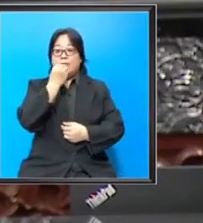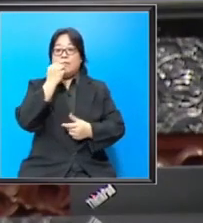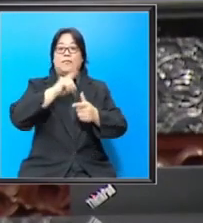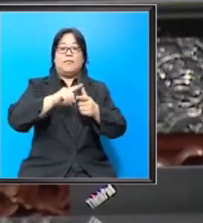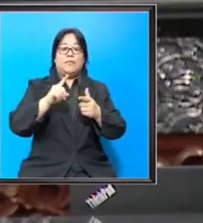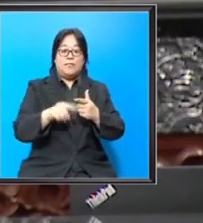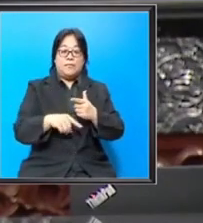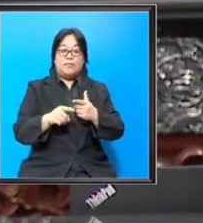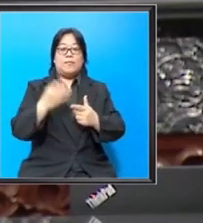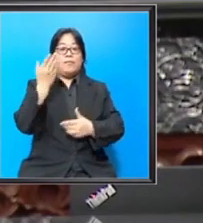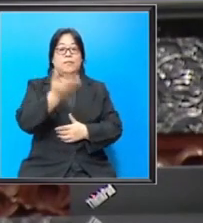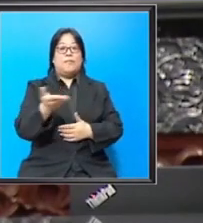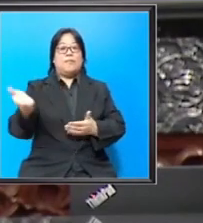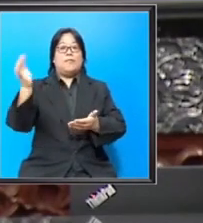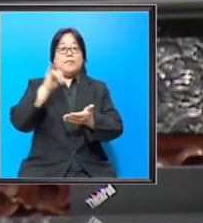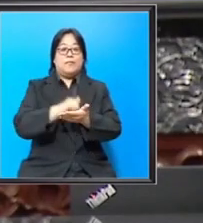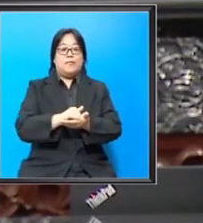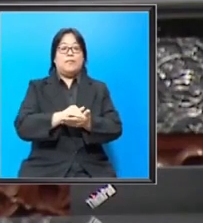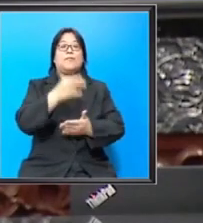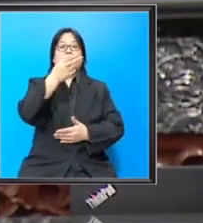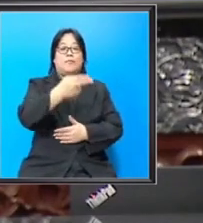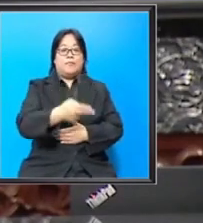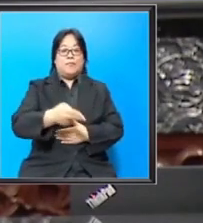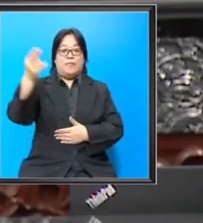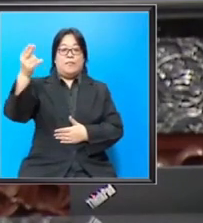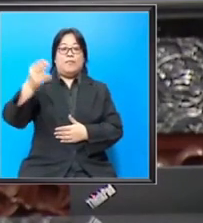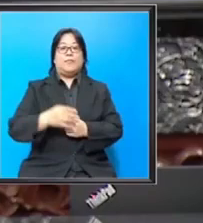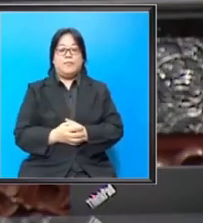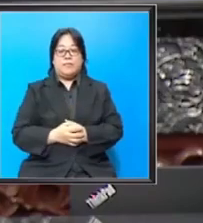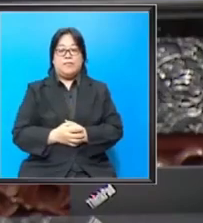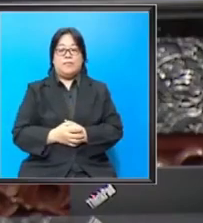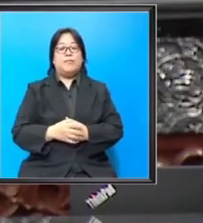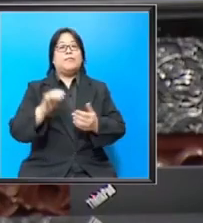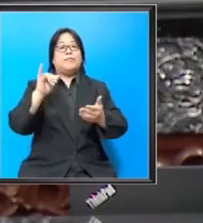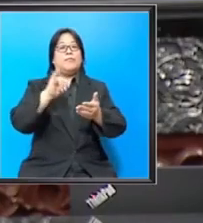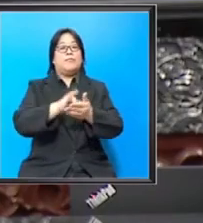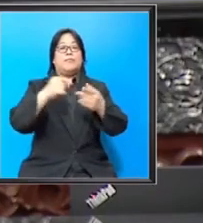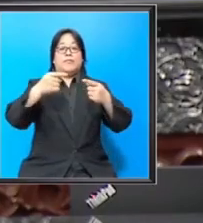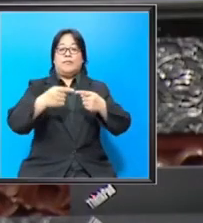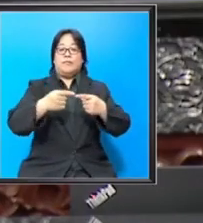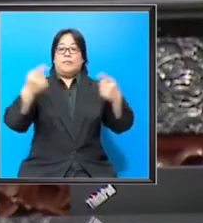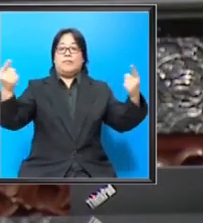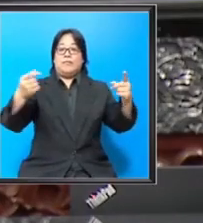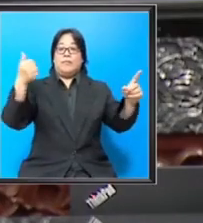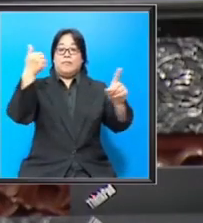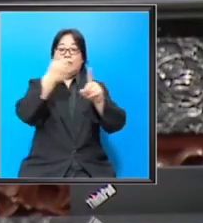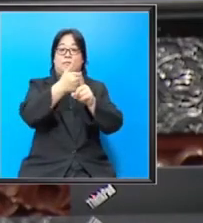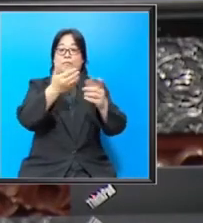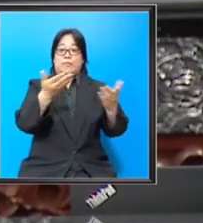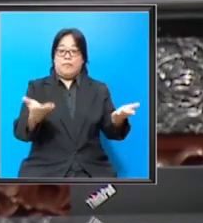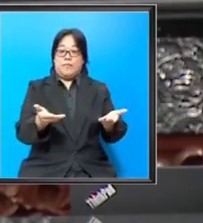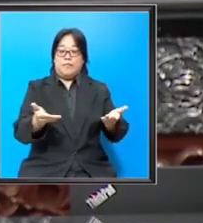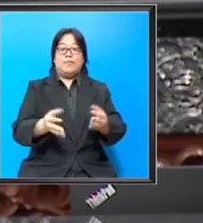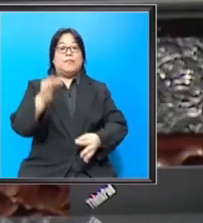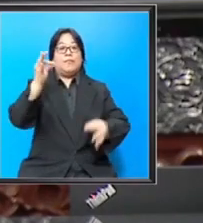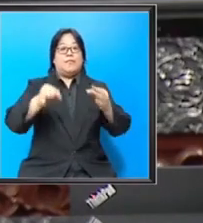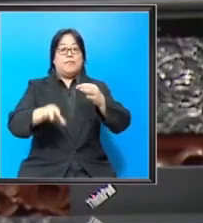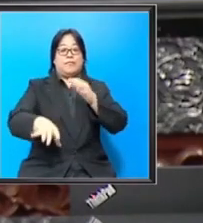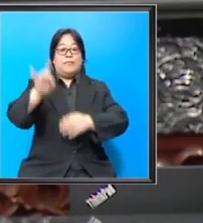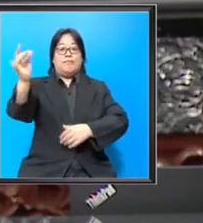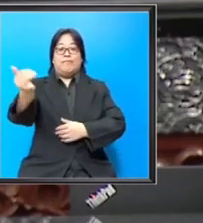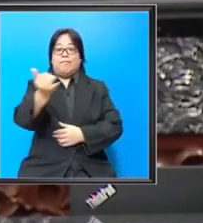atau barang-barang itu adalah hal-hal yang bertentangan dengan perintah ini dan jika